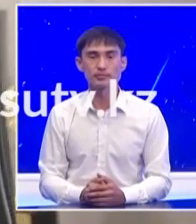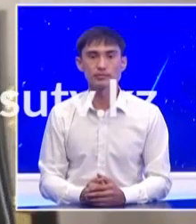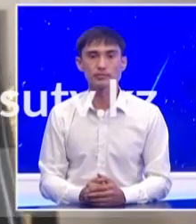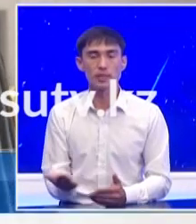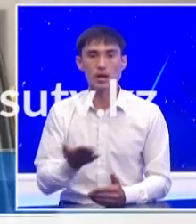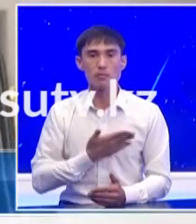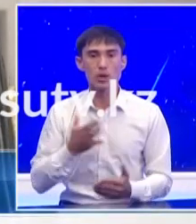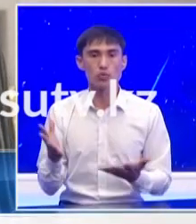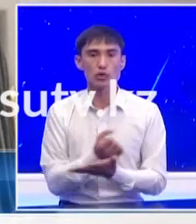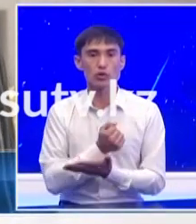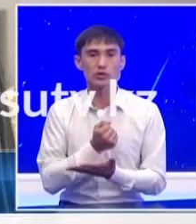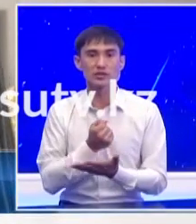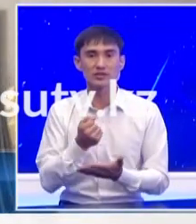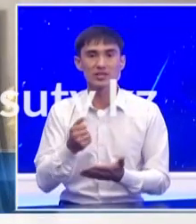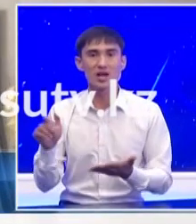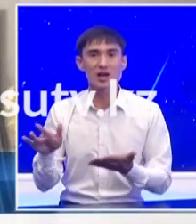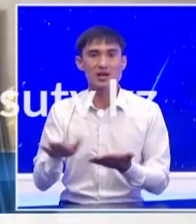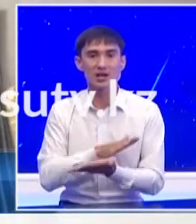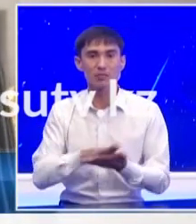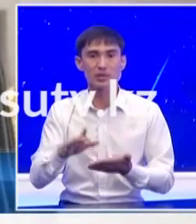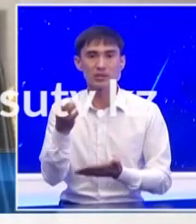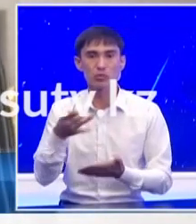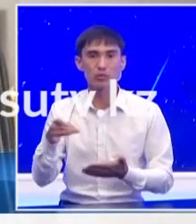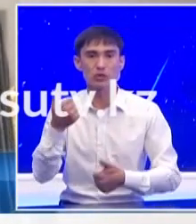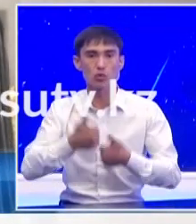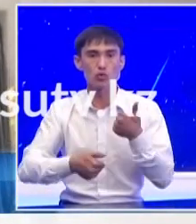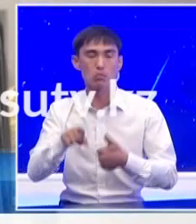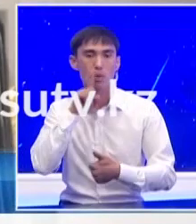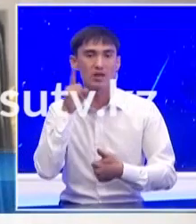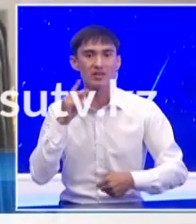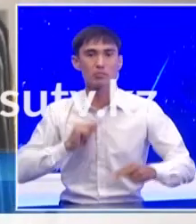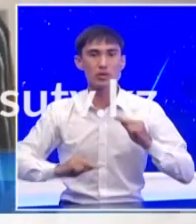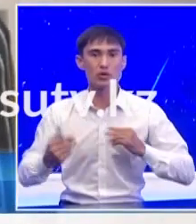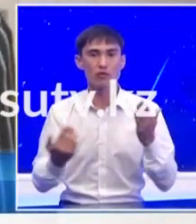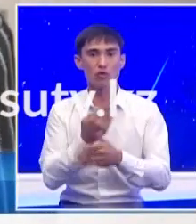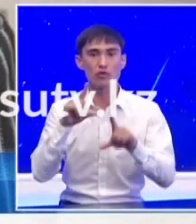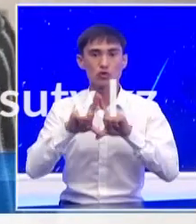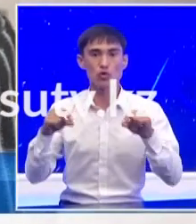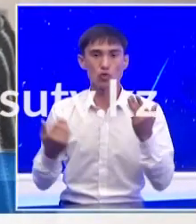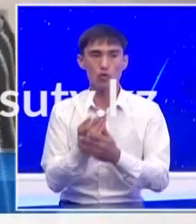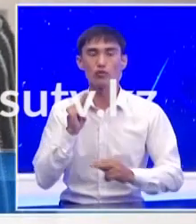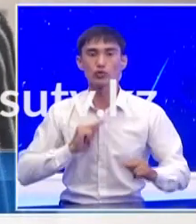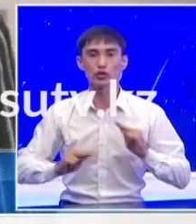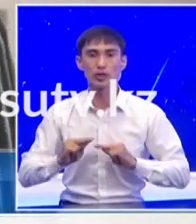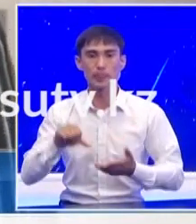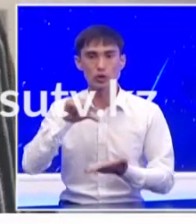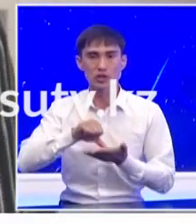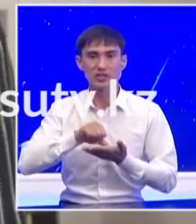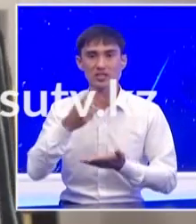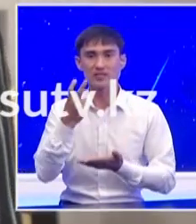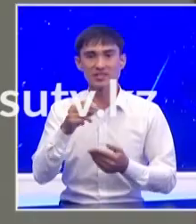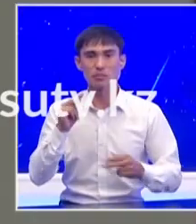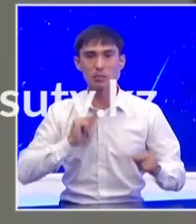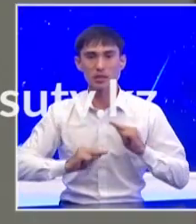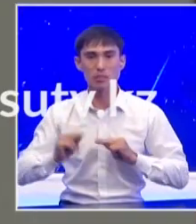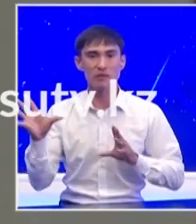Мне удалось завоевать гран-при на республиканском конкурсе. Конкурс молодых педагогов, в новой школе новые учителя. Участвовало 200